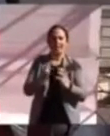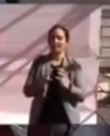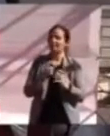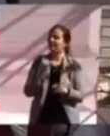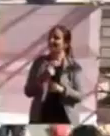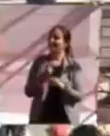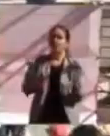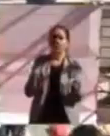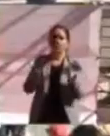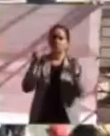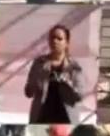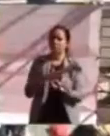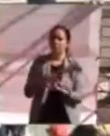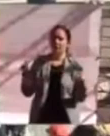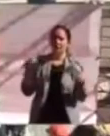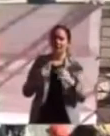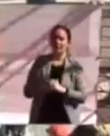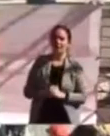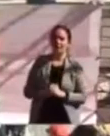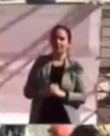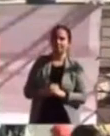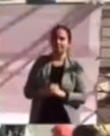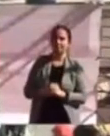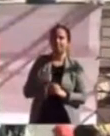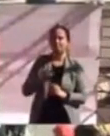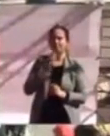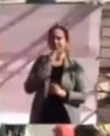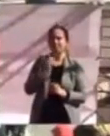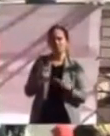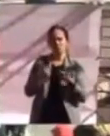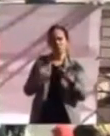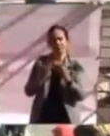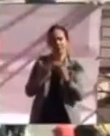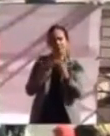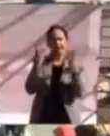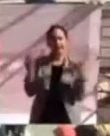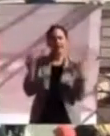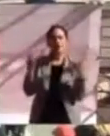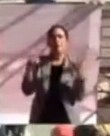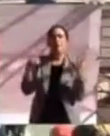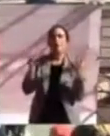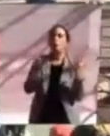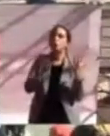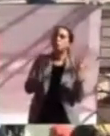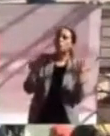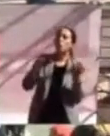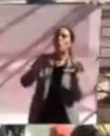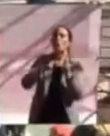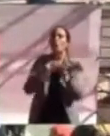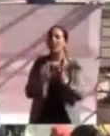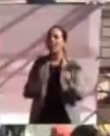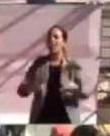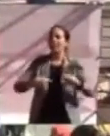vorrei che fosse chiaro noi non abbiamo solo il problema di spendere bene i soldi europei